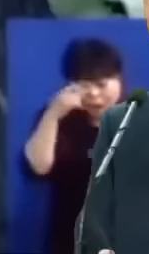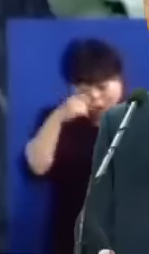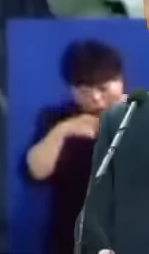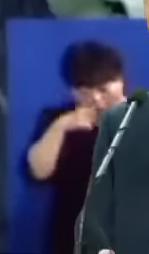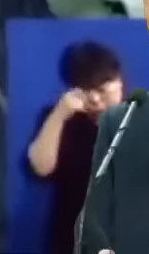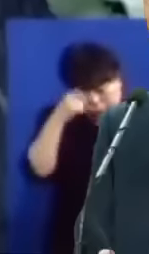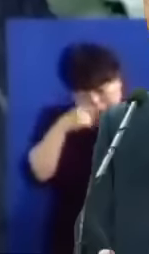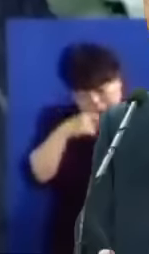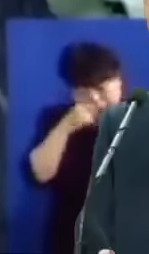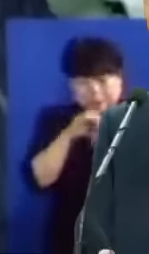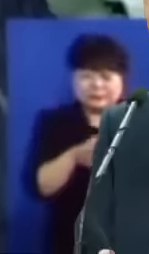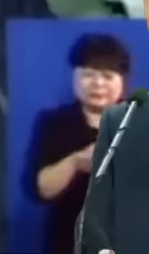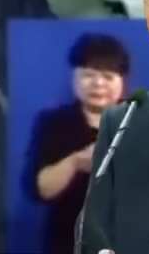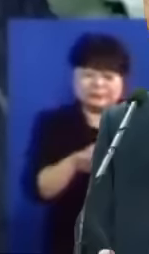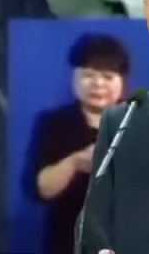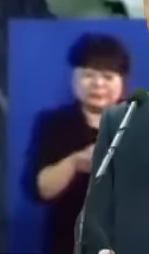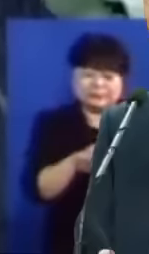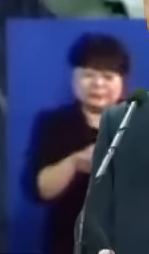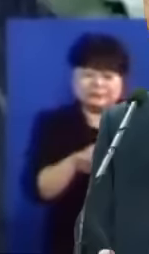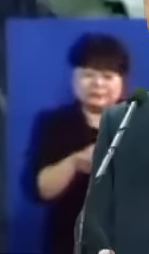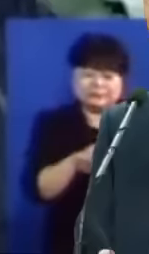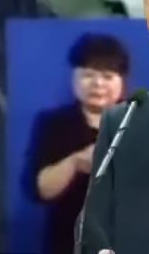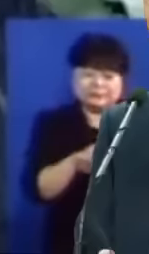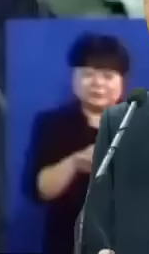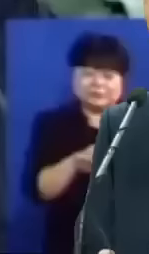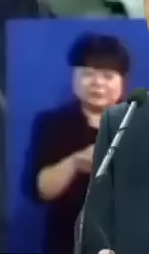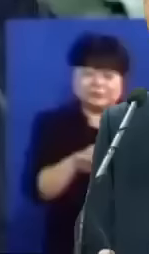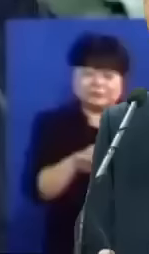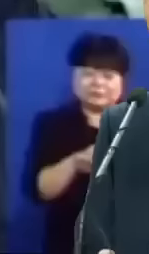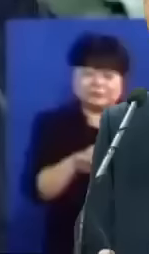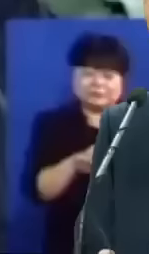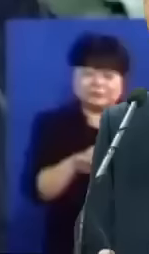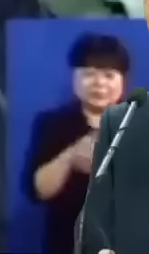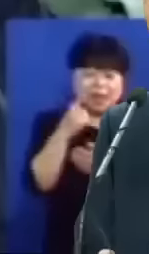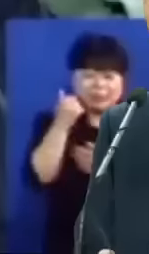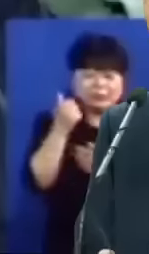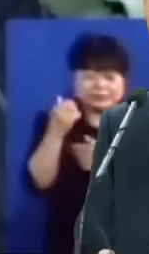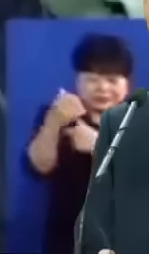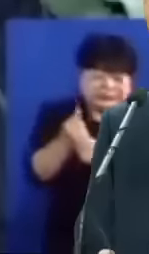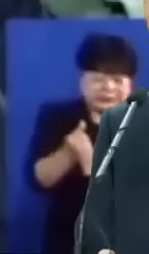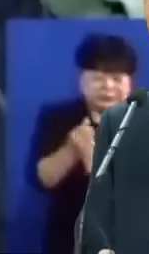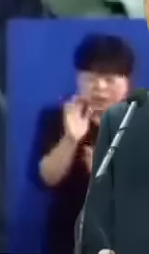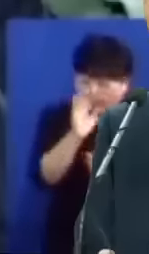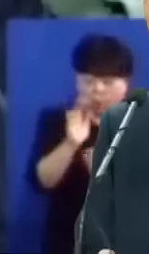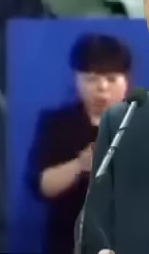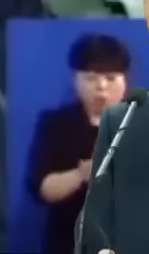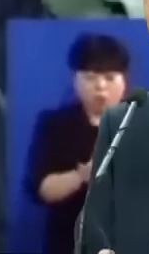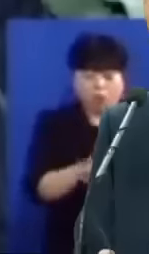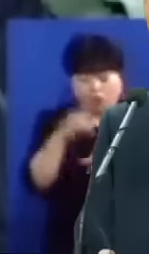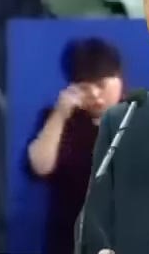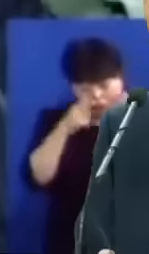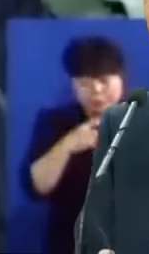울기만 하시고 손을 들어 그 손목도 잡지 않으셨는데 요사이